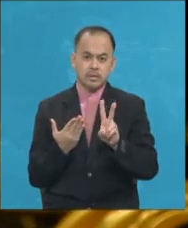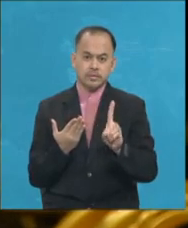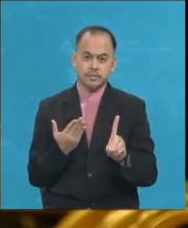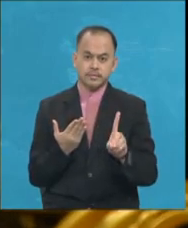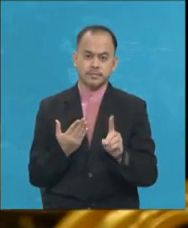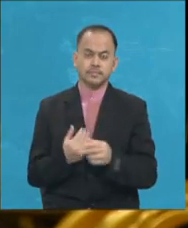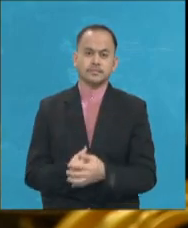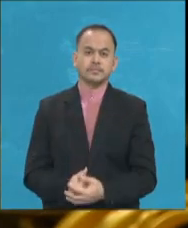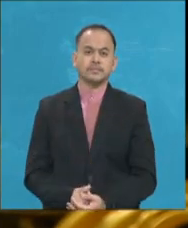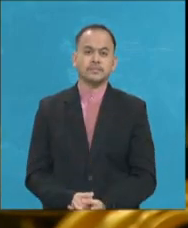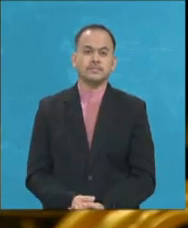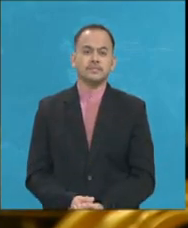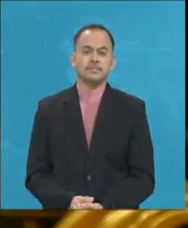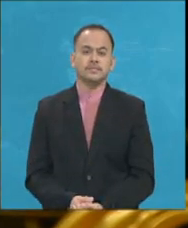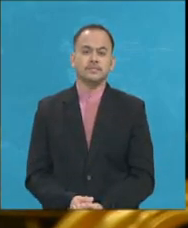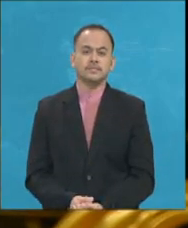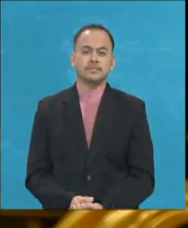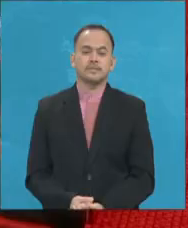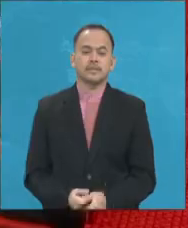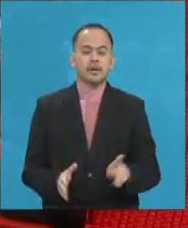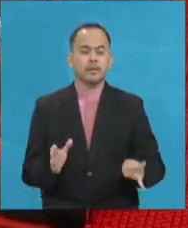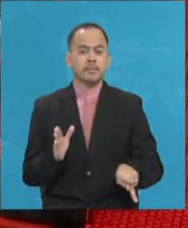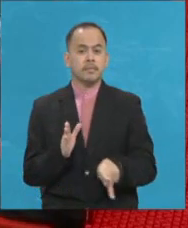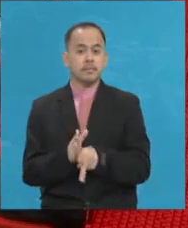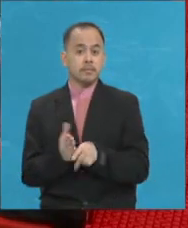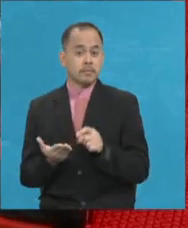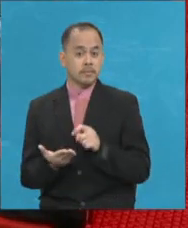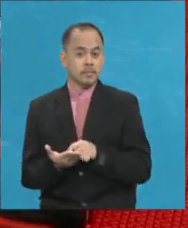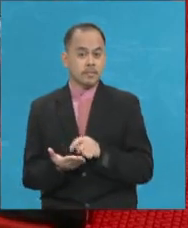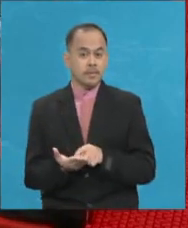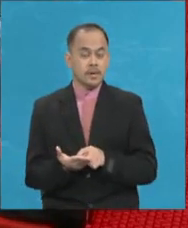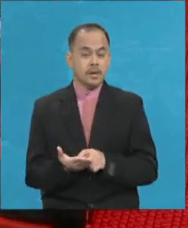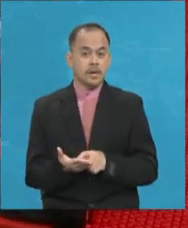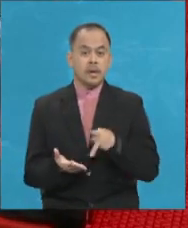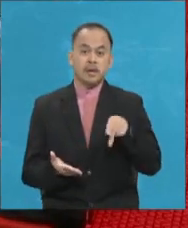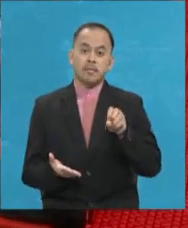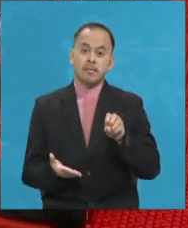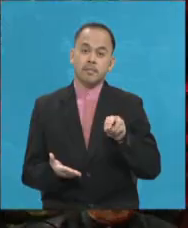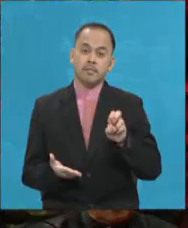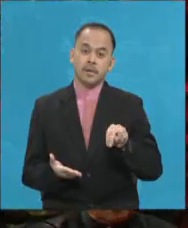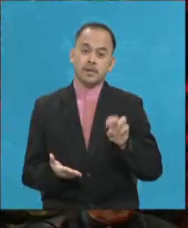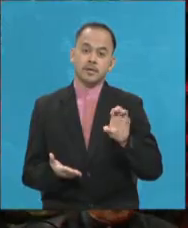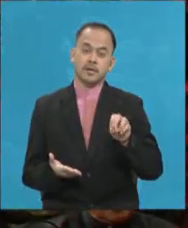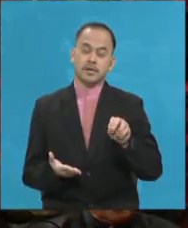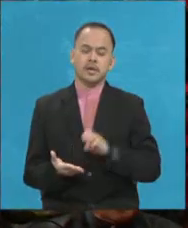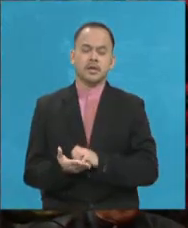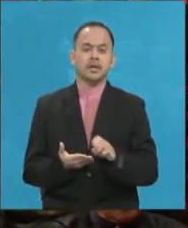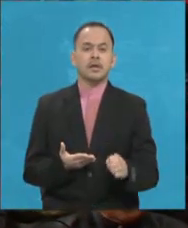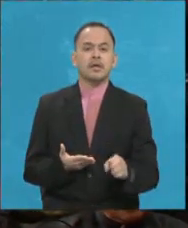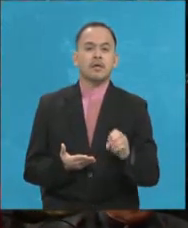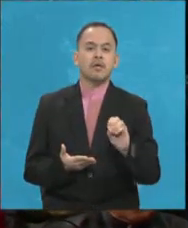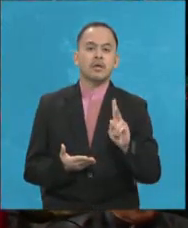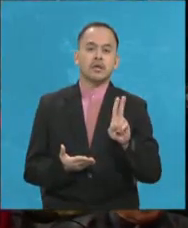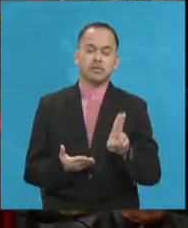2021 dengan pindahan ini Hai pensiun umur tua dan Ellen kurang upaya